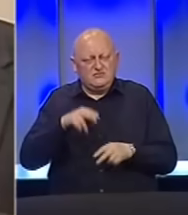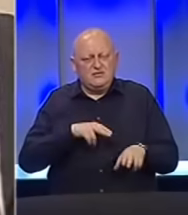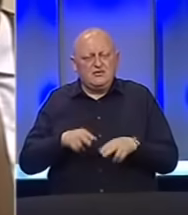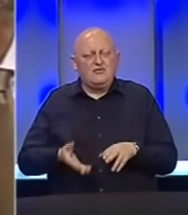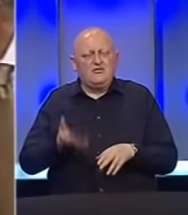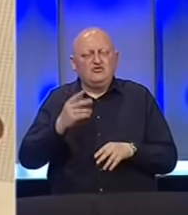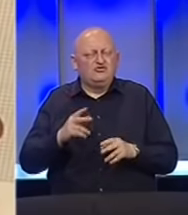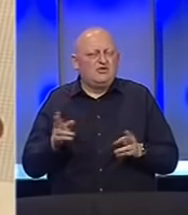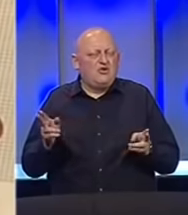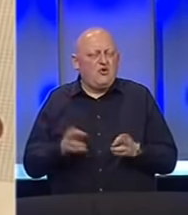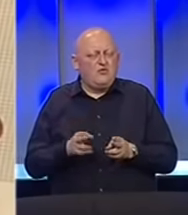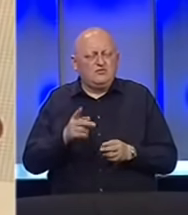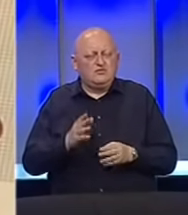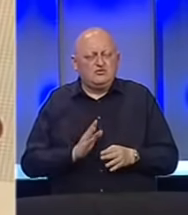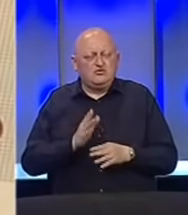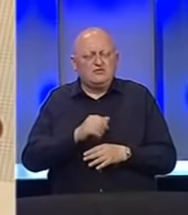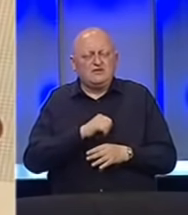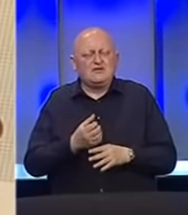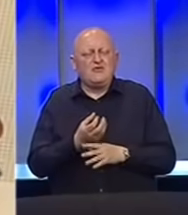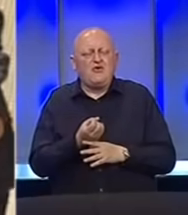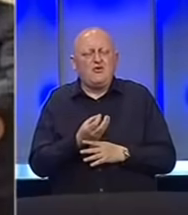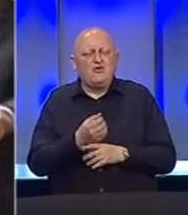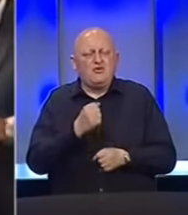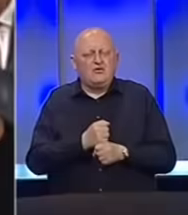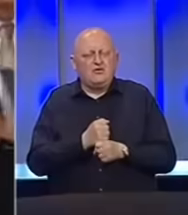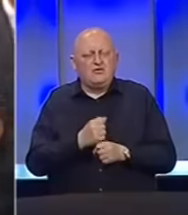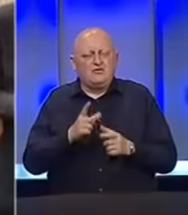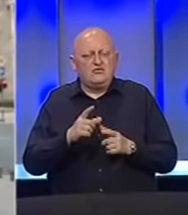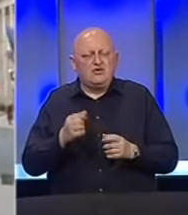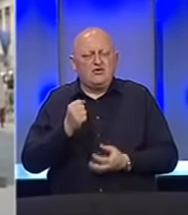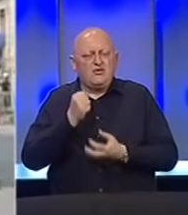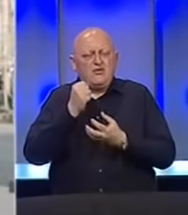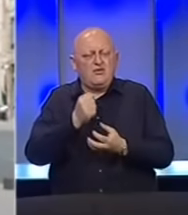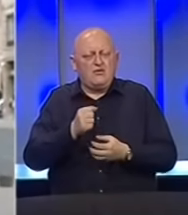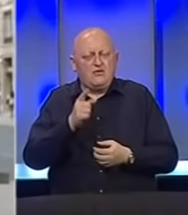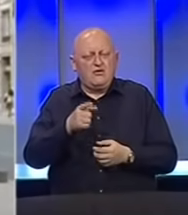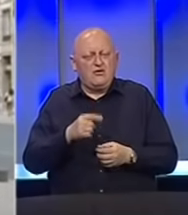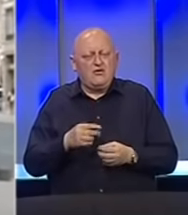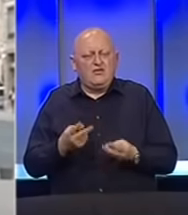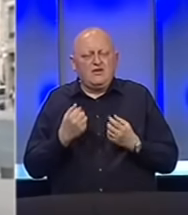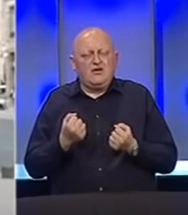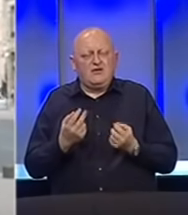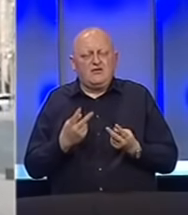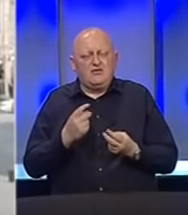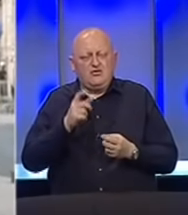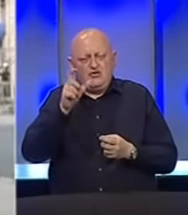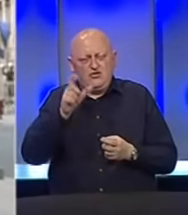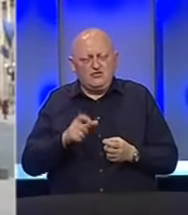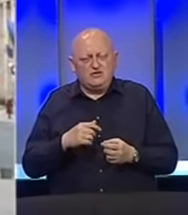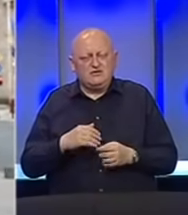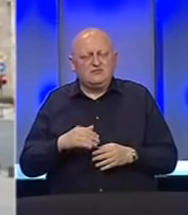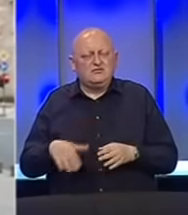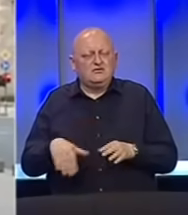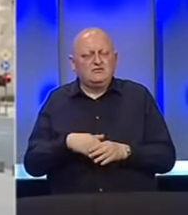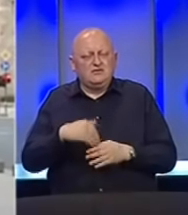više je nego skromno, a dostupna je samo informacija da je radio u jednoj banci. Ovdje je probitno da ljudi sebe uhljebi